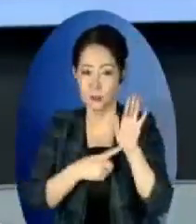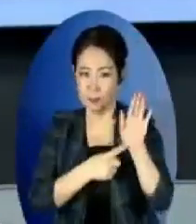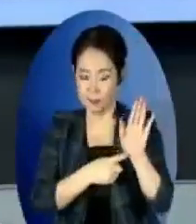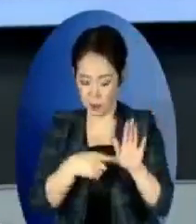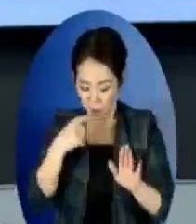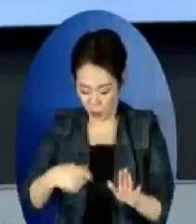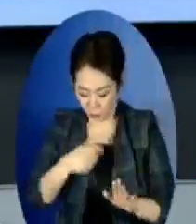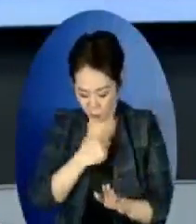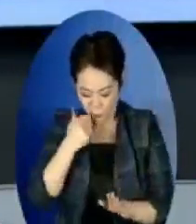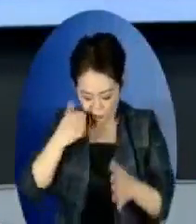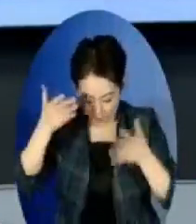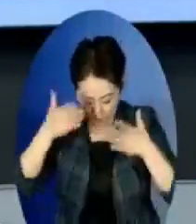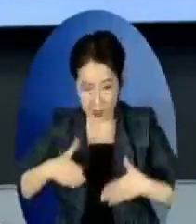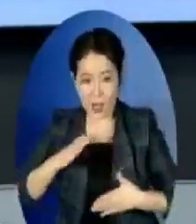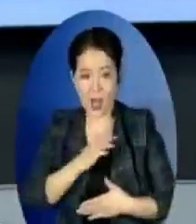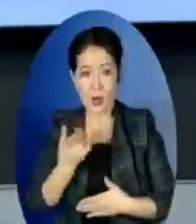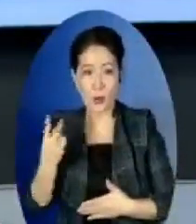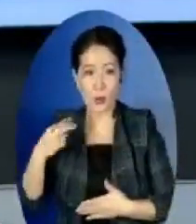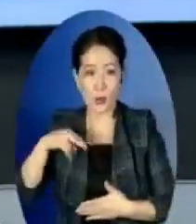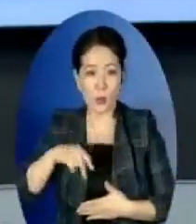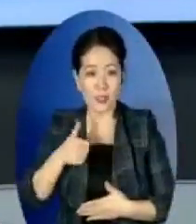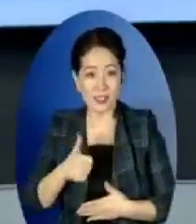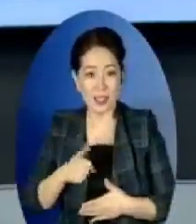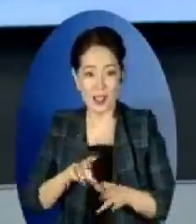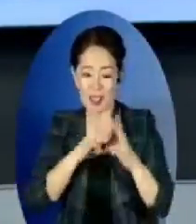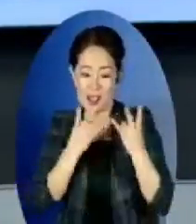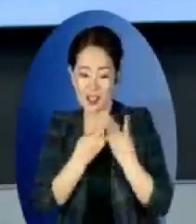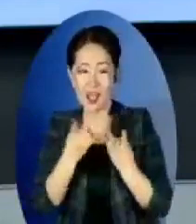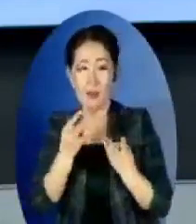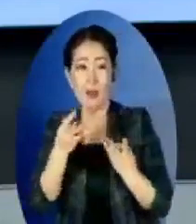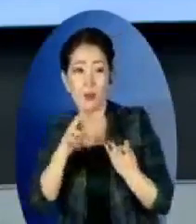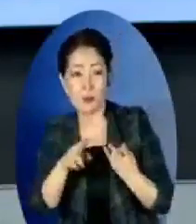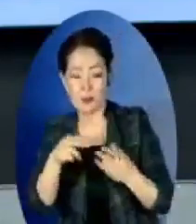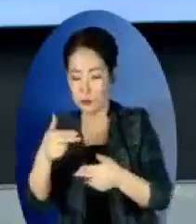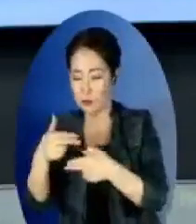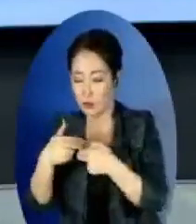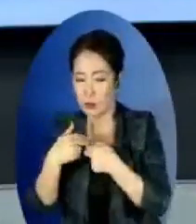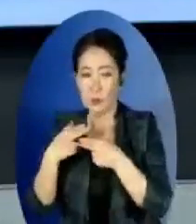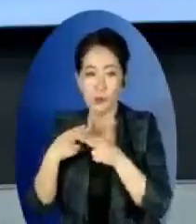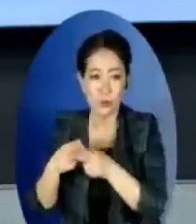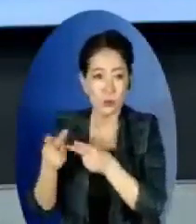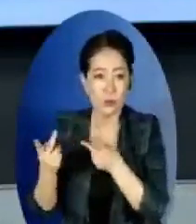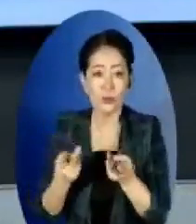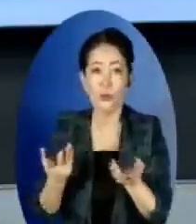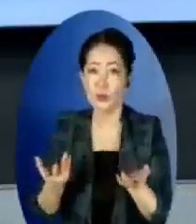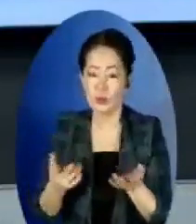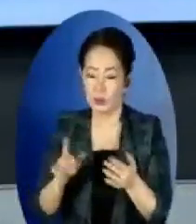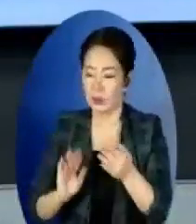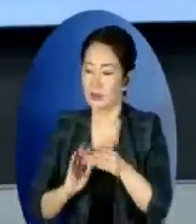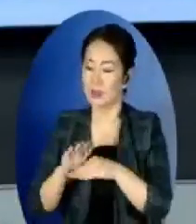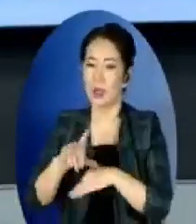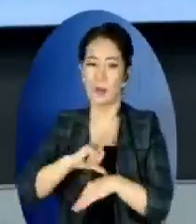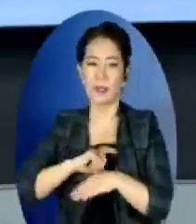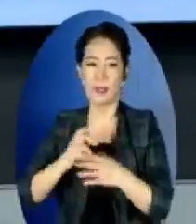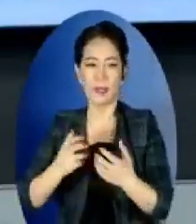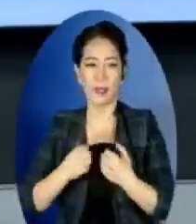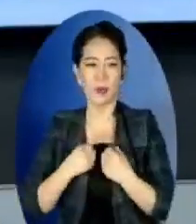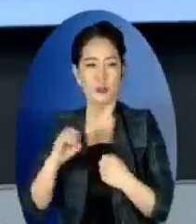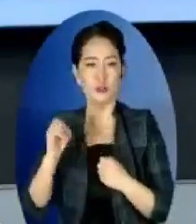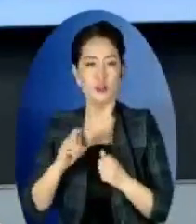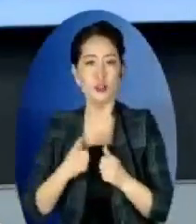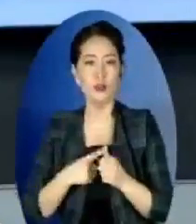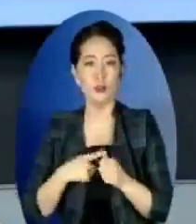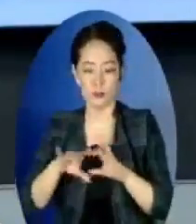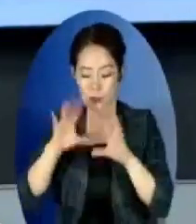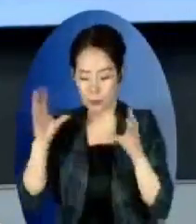хүн эрүүл байх, дархлаатай байх үндэс болсон нийгмийн эрүүл мэнд болоод түүний тусламж үйлчилгээ гэж юу вэ? Түүний хэн даваа эрхтэй эдлэх ёстой? Энэ тал дээрх